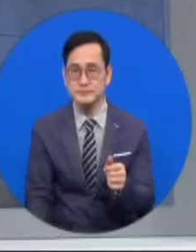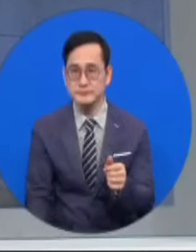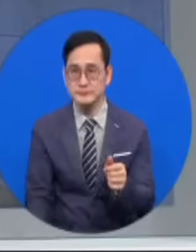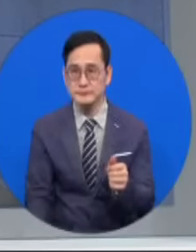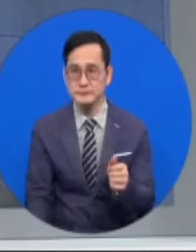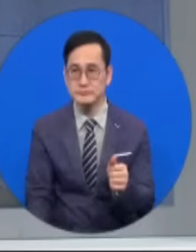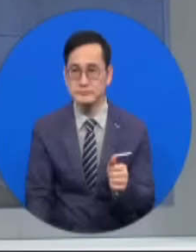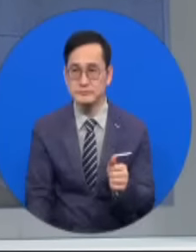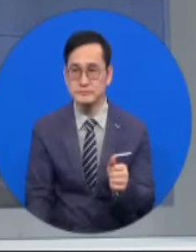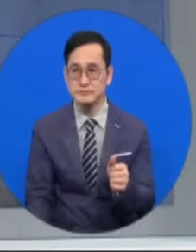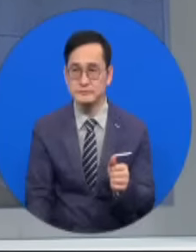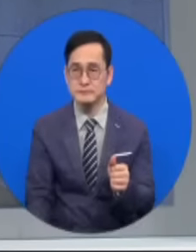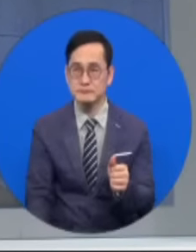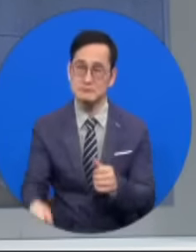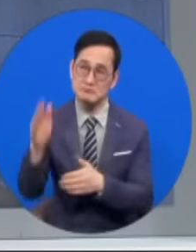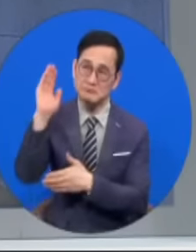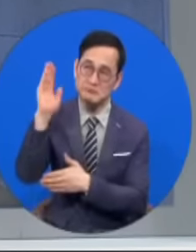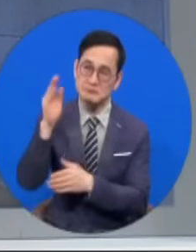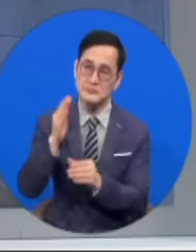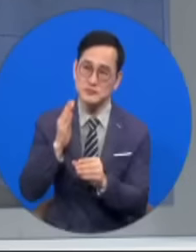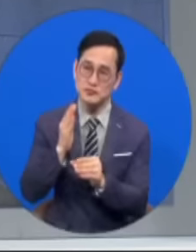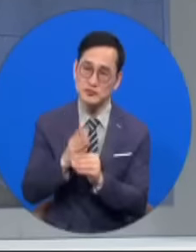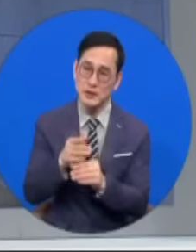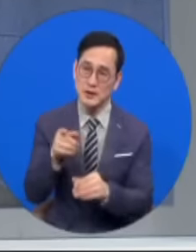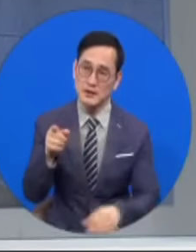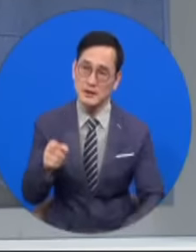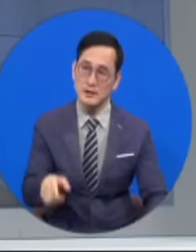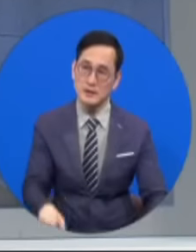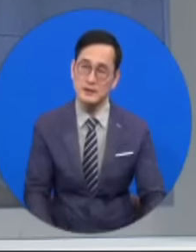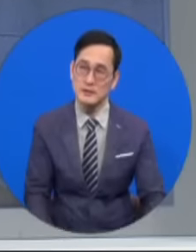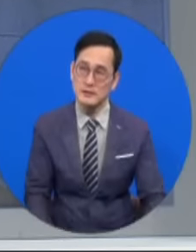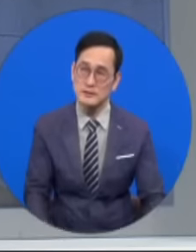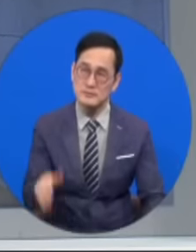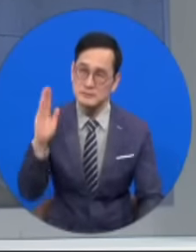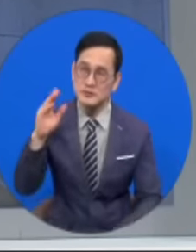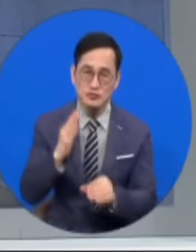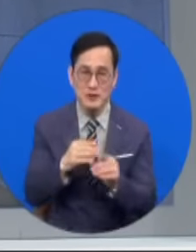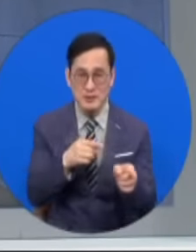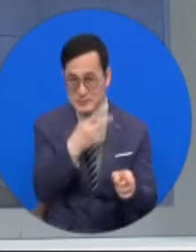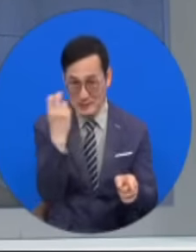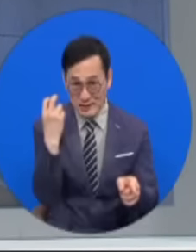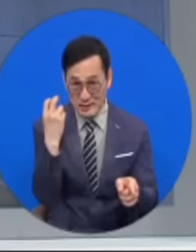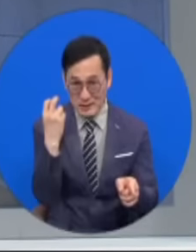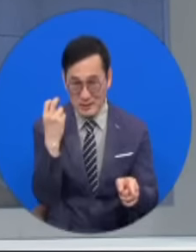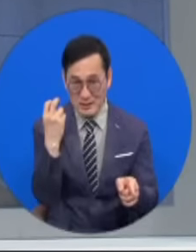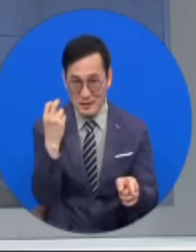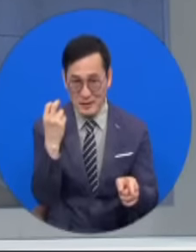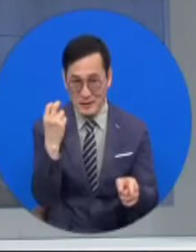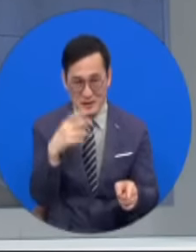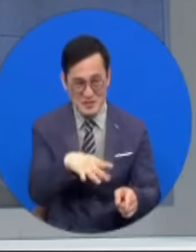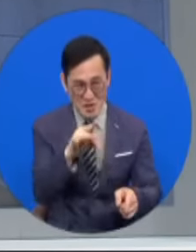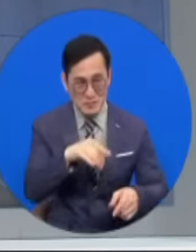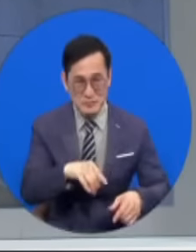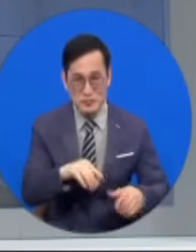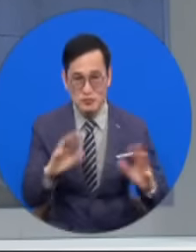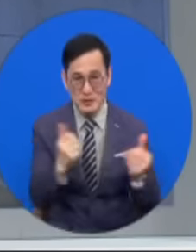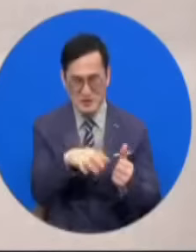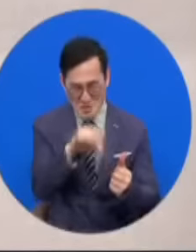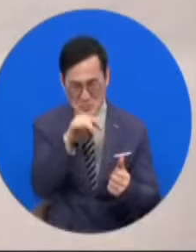의사 진행 발언이나 필리포스 중에 좋은다 혹은 잔다 예전에는 국회에서 상상도 할 수 없었던 일인데 상상하기 어렵고요